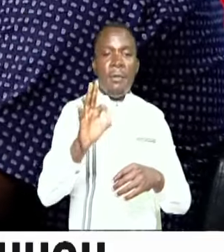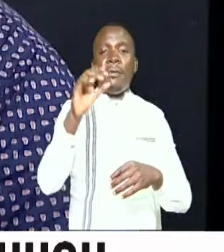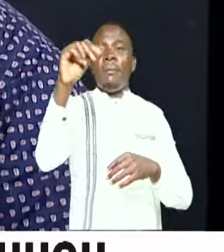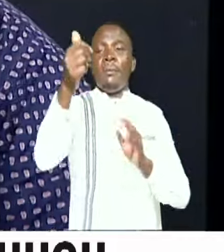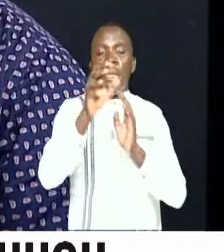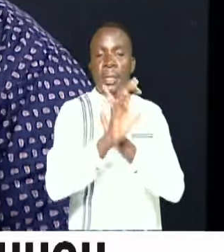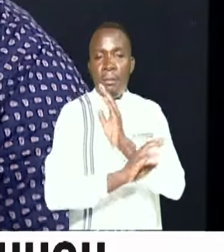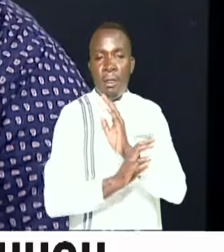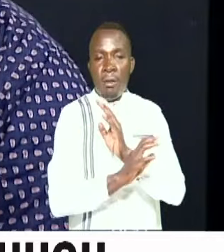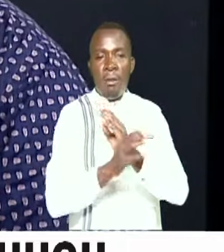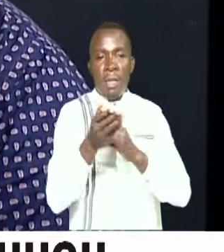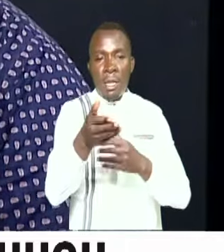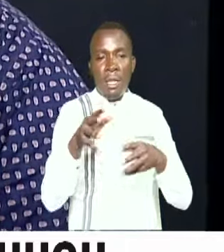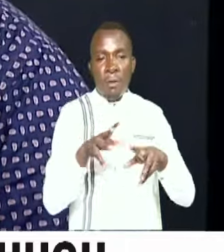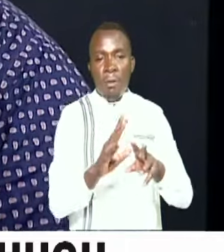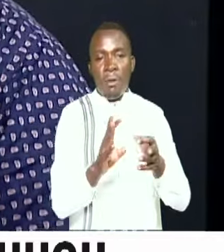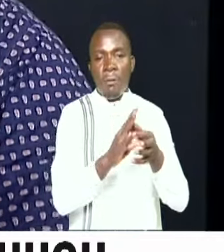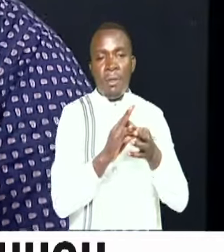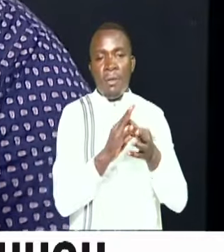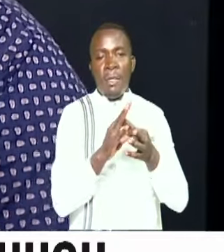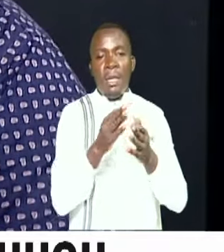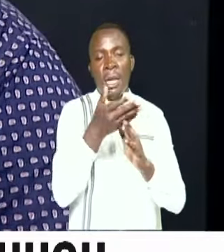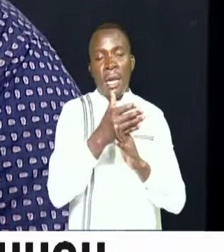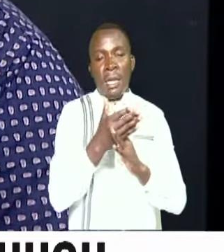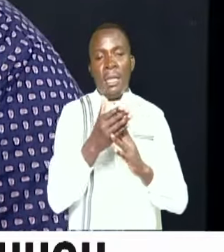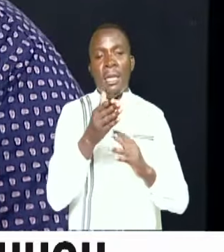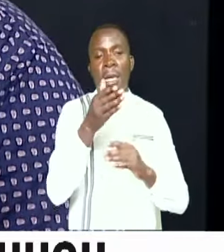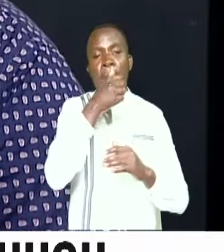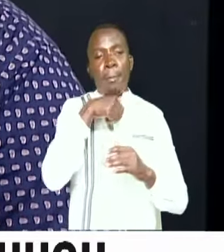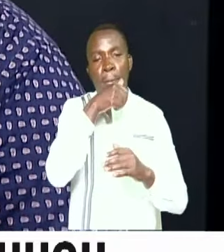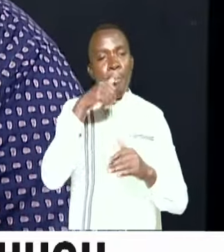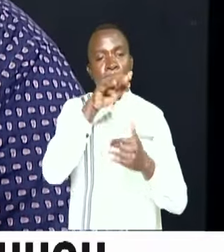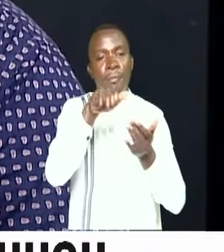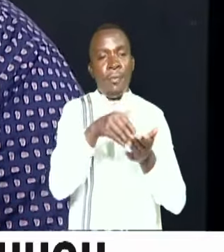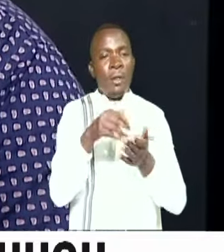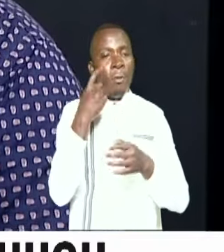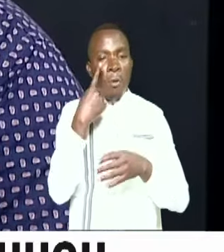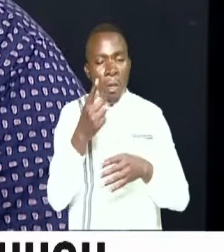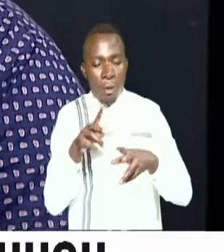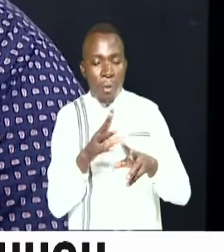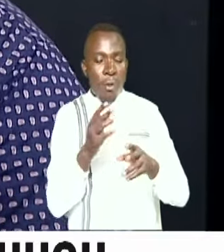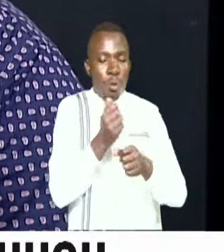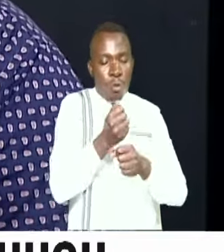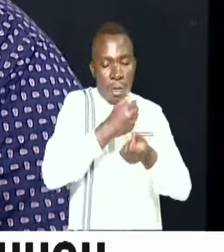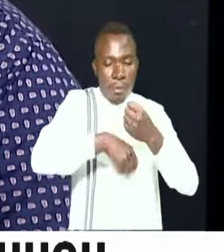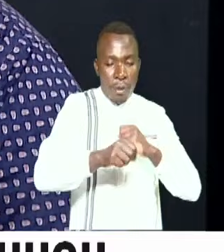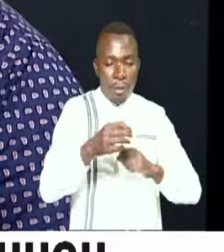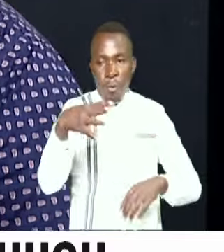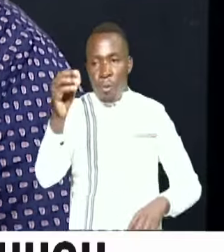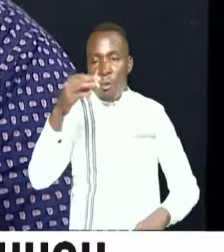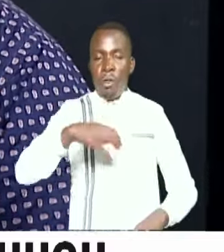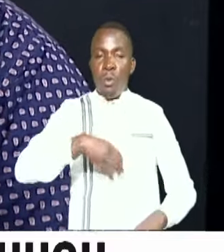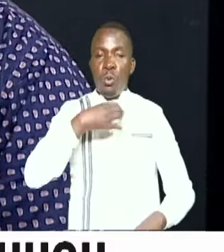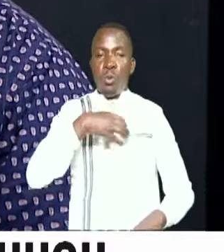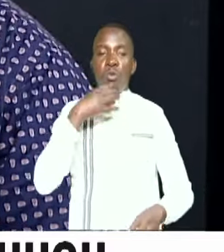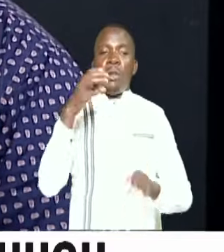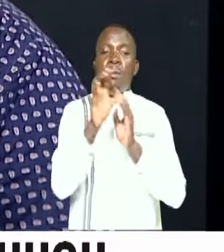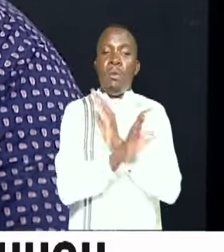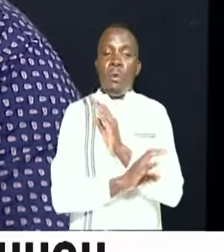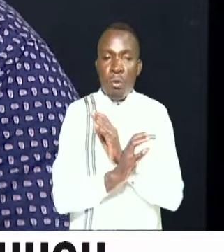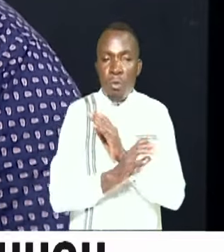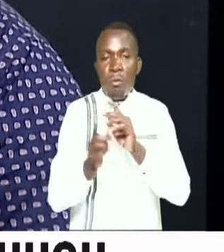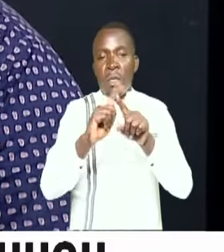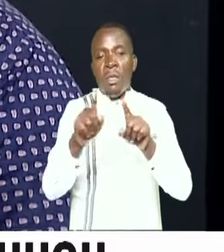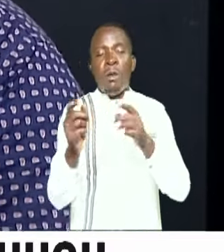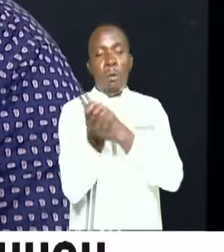uburyo bw'imikoranire hagati y'abikorera. Ujye ubona hari ingendo shuri tworganiza tukajya kureba mu bihugu bigiye bitandukanye n'icyo baturusha